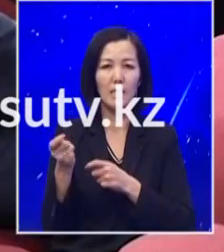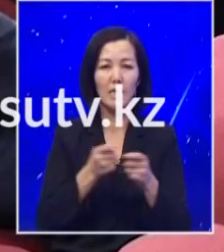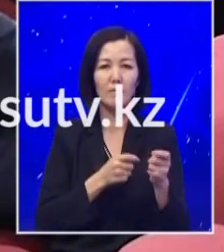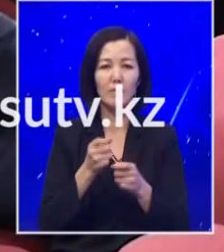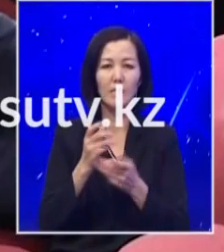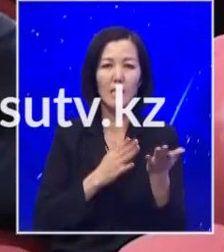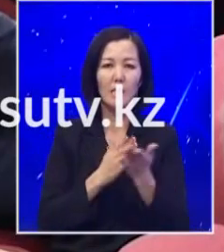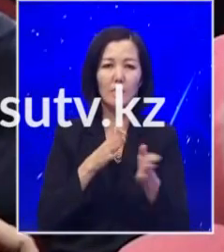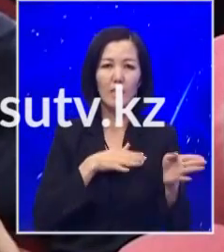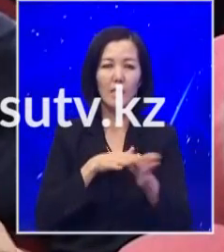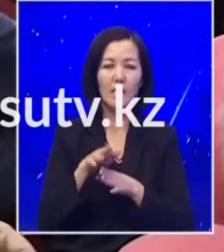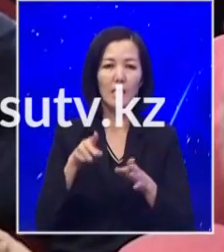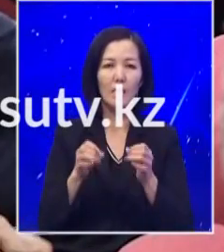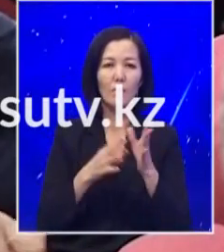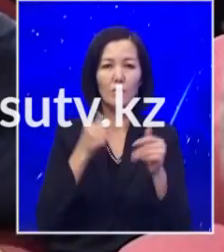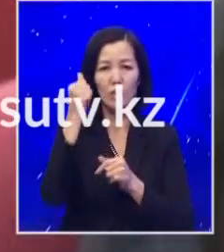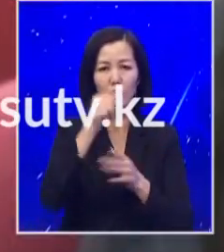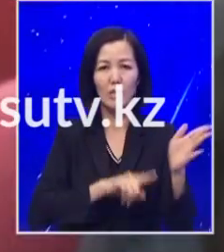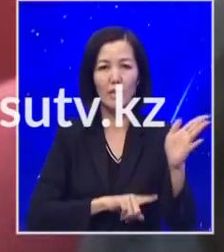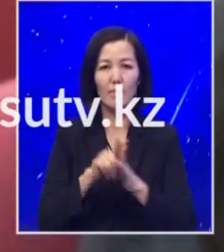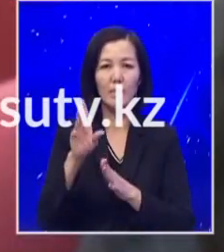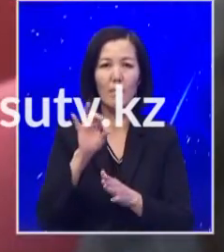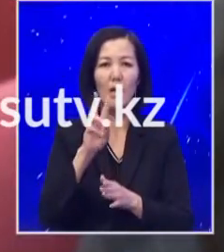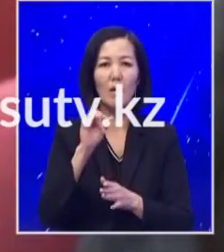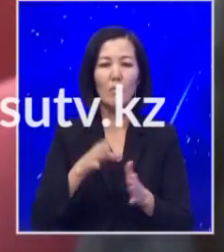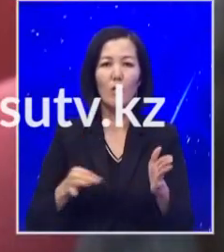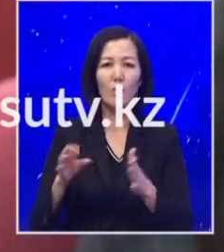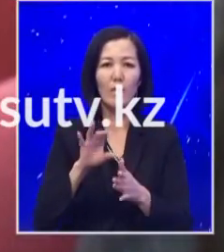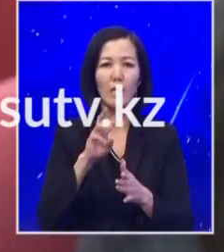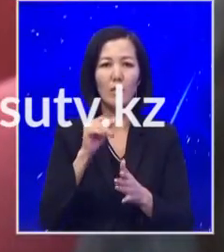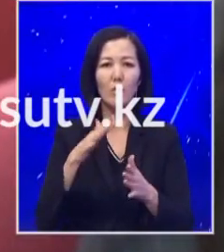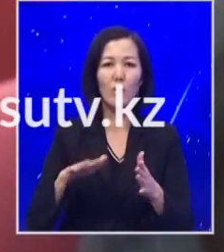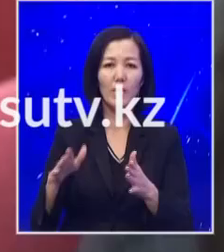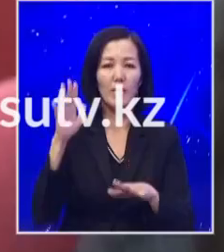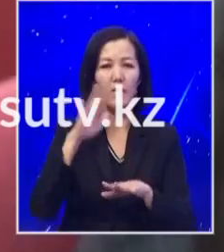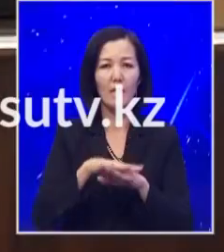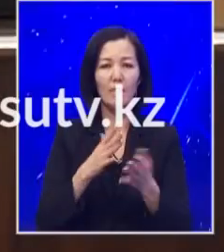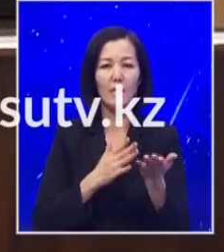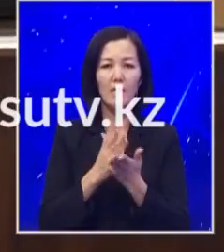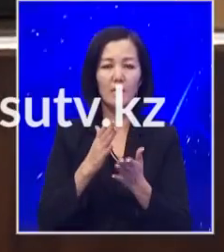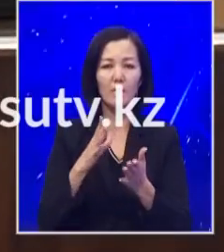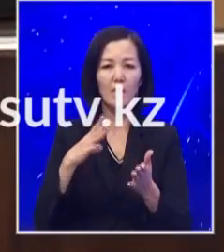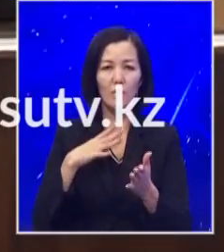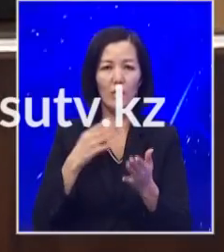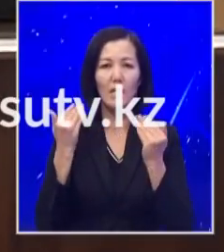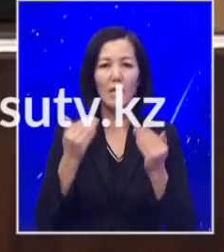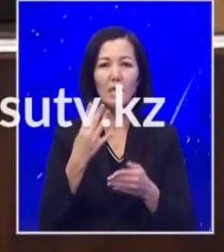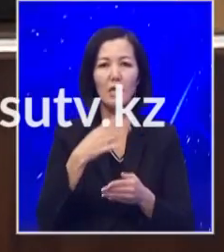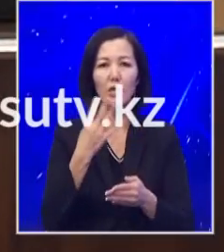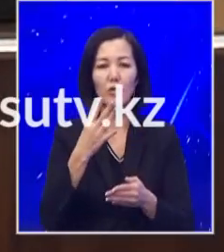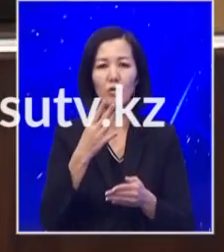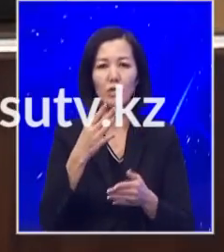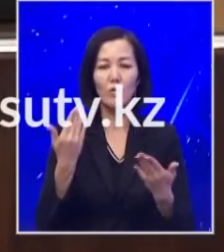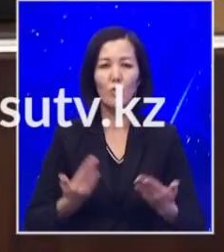болған. 2018 жылдың сәуірінен Ақмола облысы Егіндікөл ауданының әкімі қызметінде тін. Енді міне 44